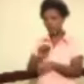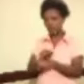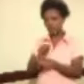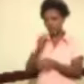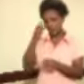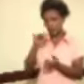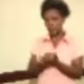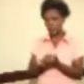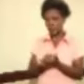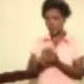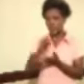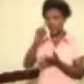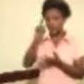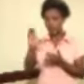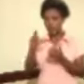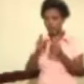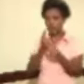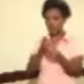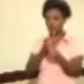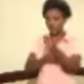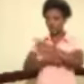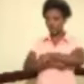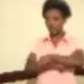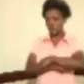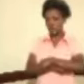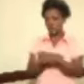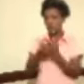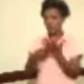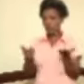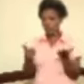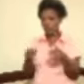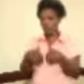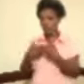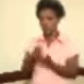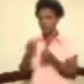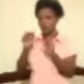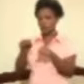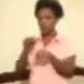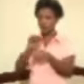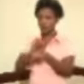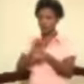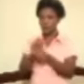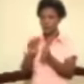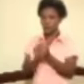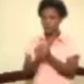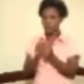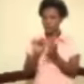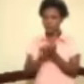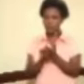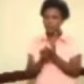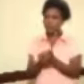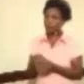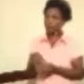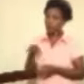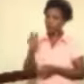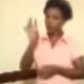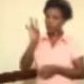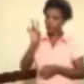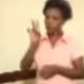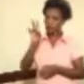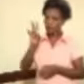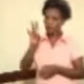de son premier jour. Gon article qui sortit la Miami Herald le 7 mars,